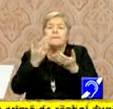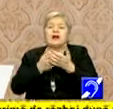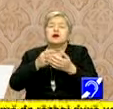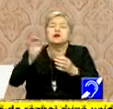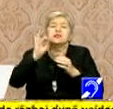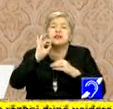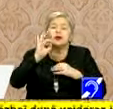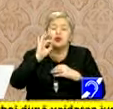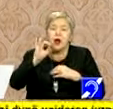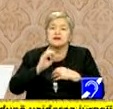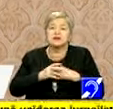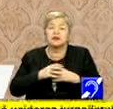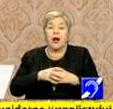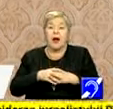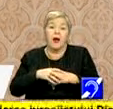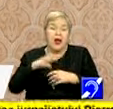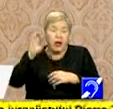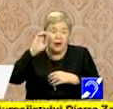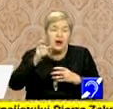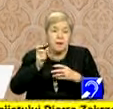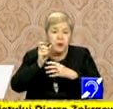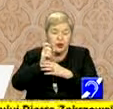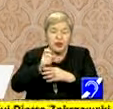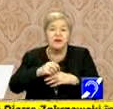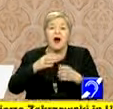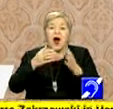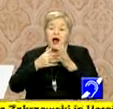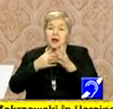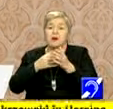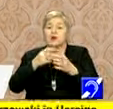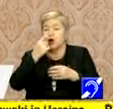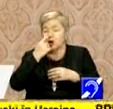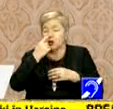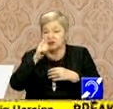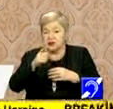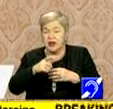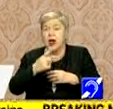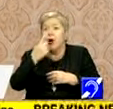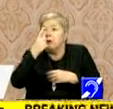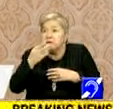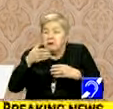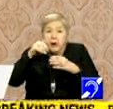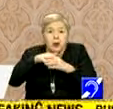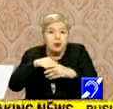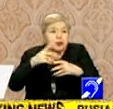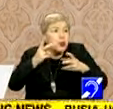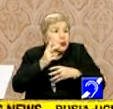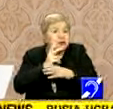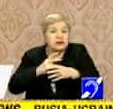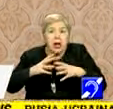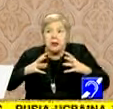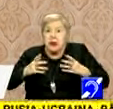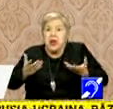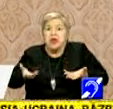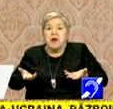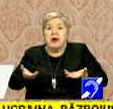securitate împotriva acestei invazii a lui Putin într-o țară liberă cum era Ucraina.